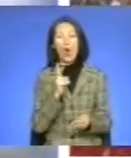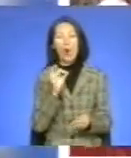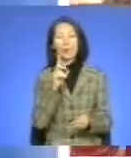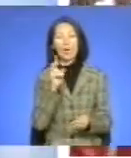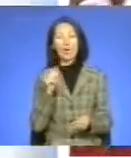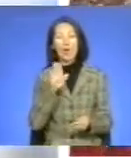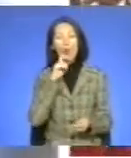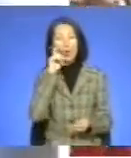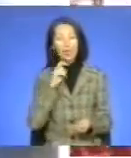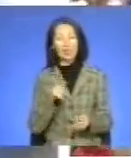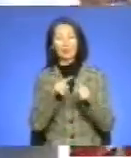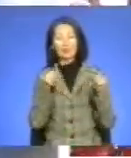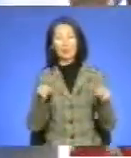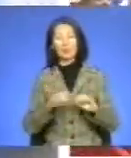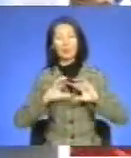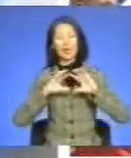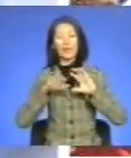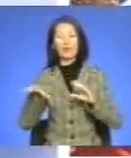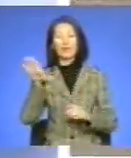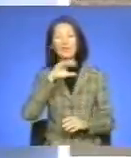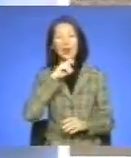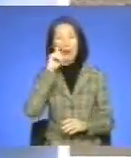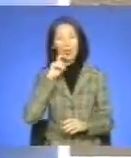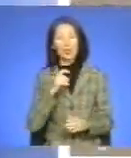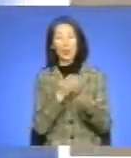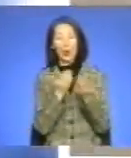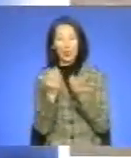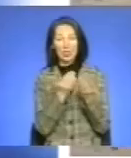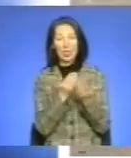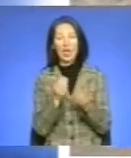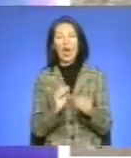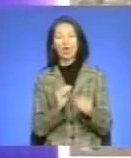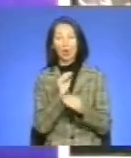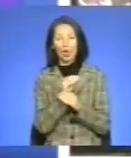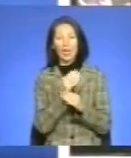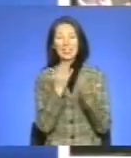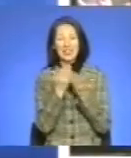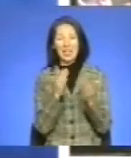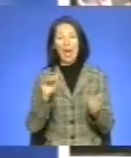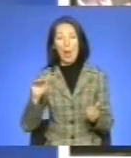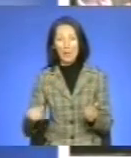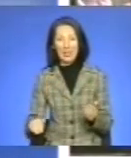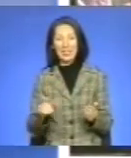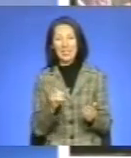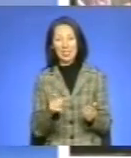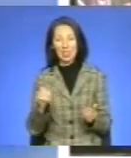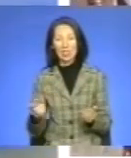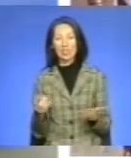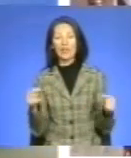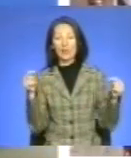У рамках всеукраїнського літературного фестивалю «Додай читання» маленькі читачі встановили рекорд України.